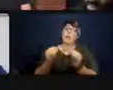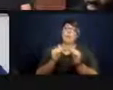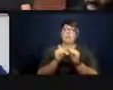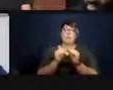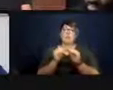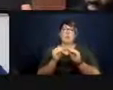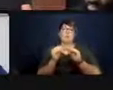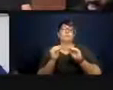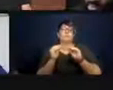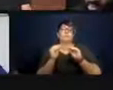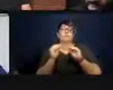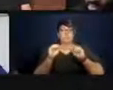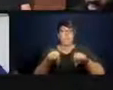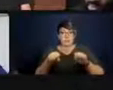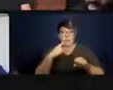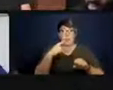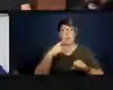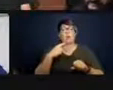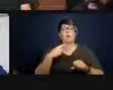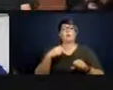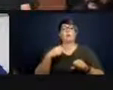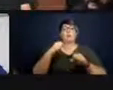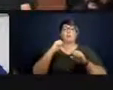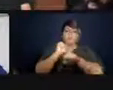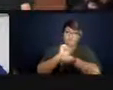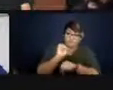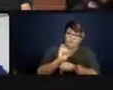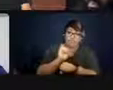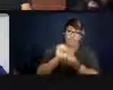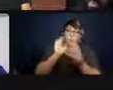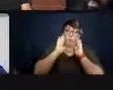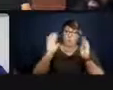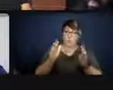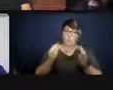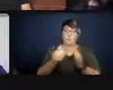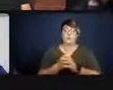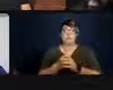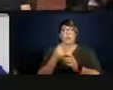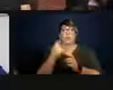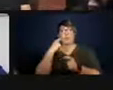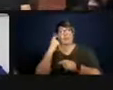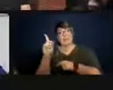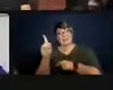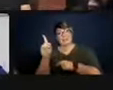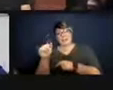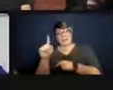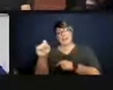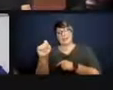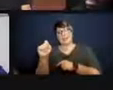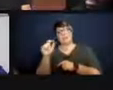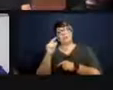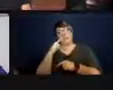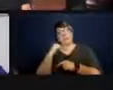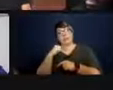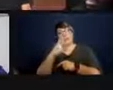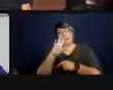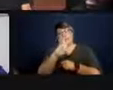للمجيء إلى المدرسة ولأن يكون أدائهم رائع على كل المستويات. إذن